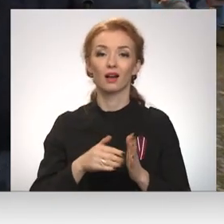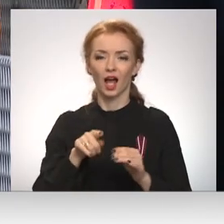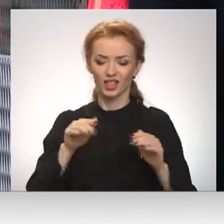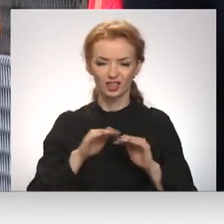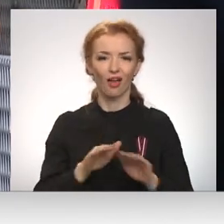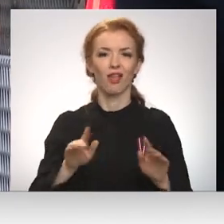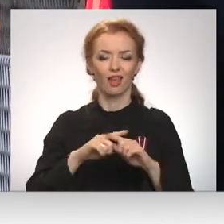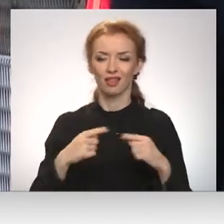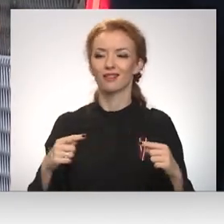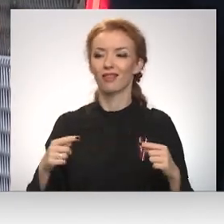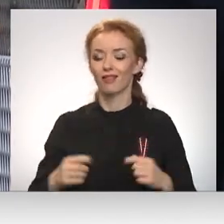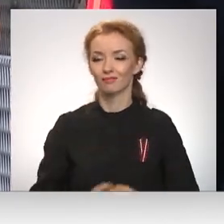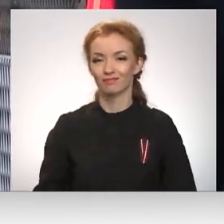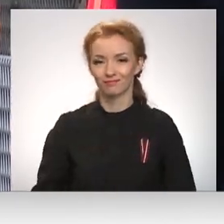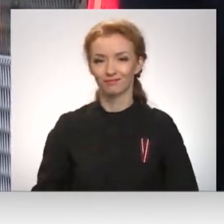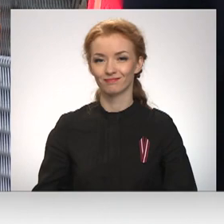lieta.